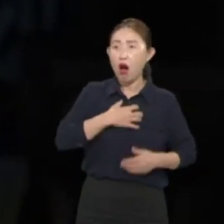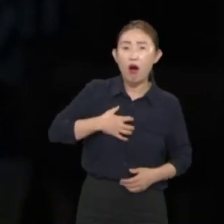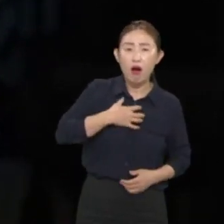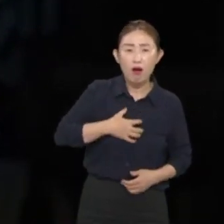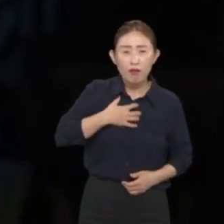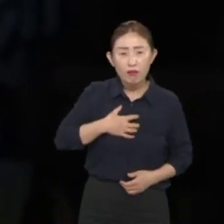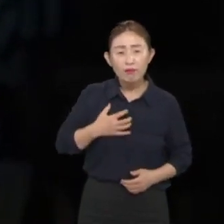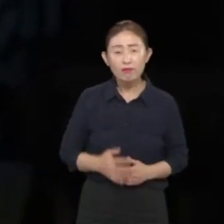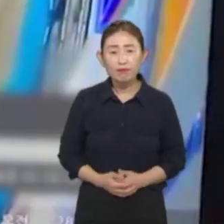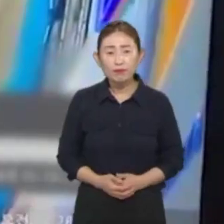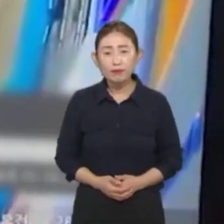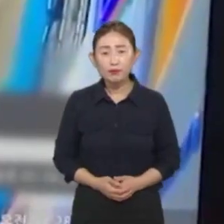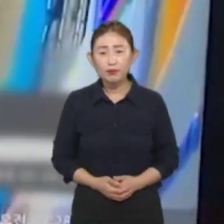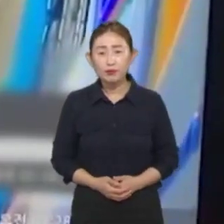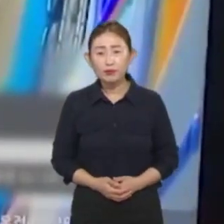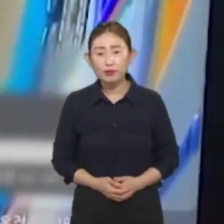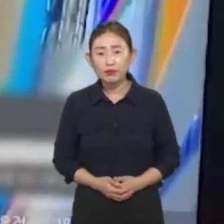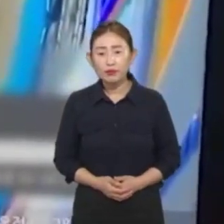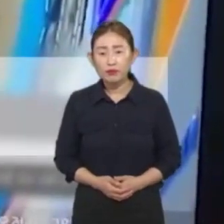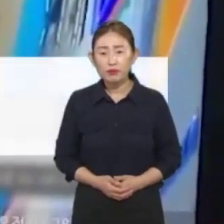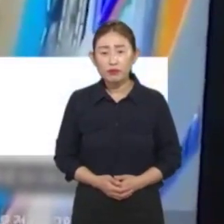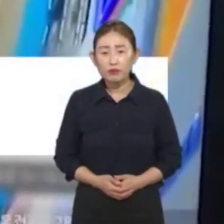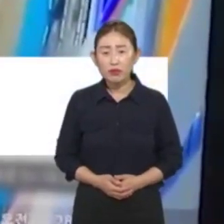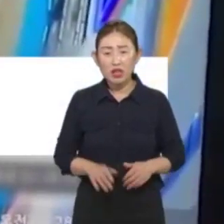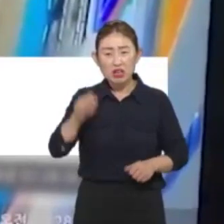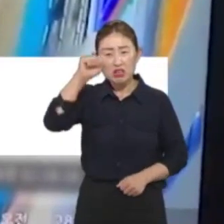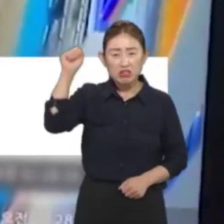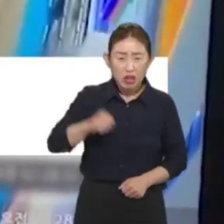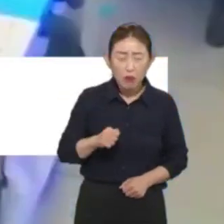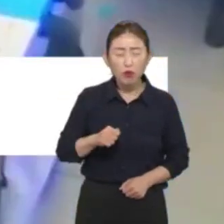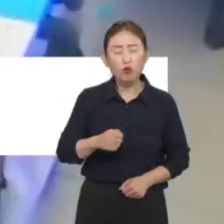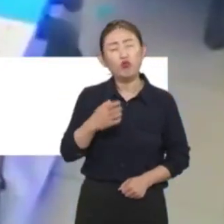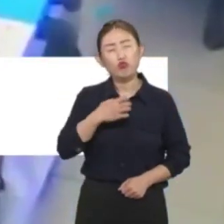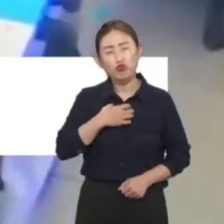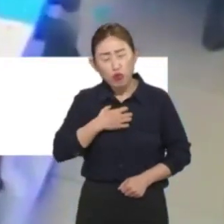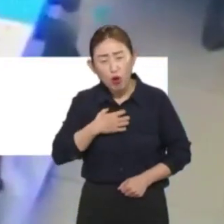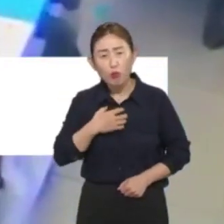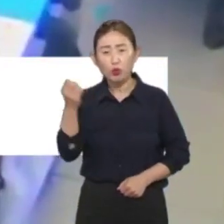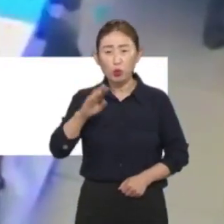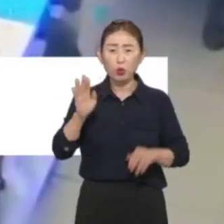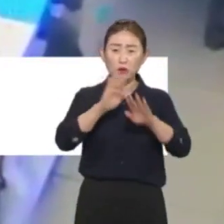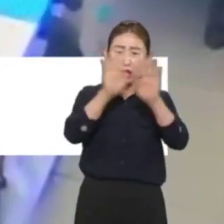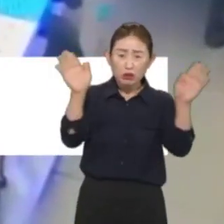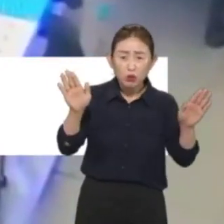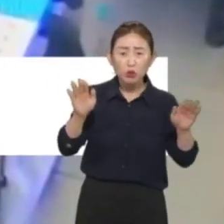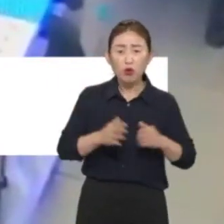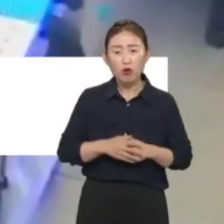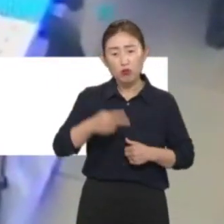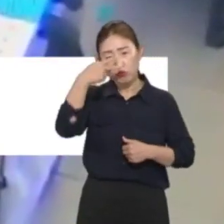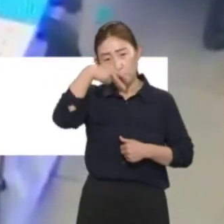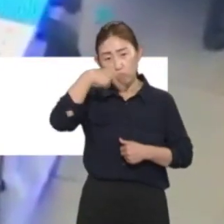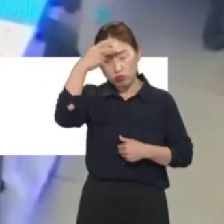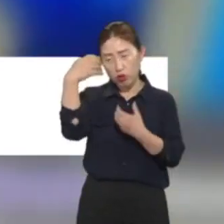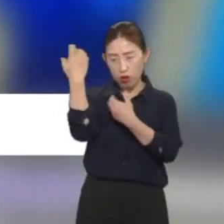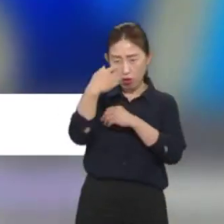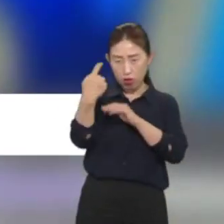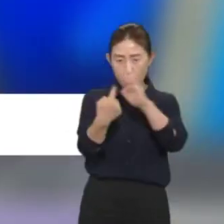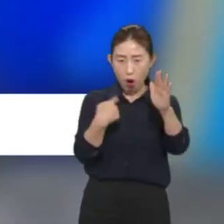호소합니다. 새벽만 그런 건 아니라서 낮에도. 이 시간대에도 술 취한 분들 되게